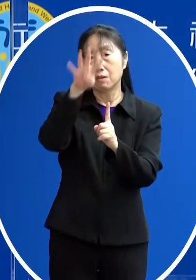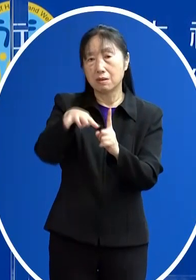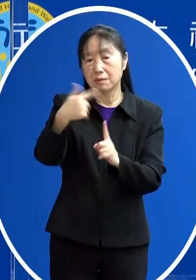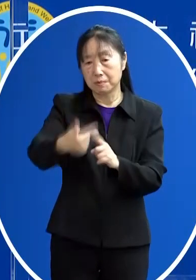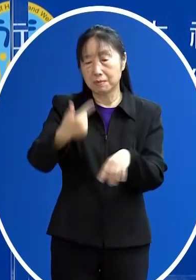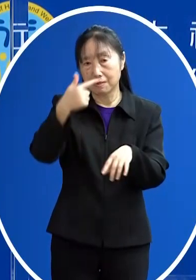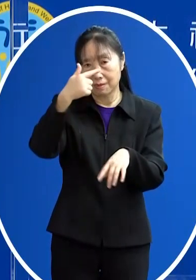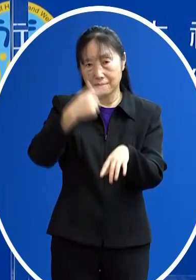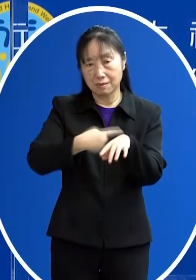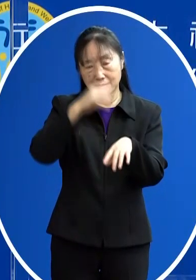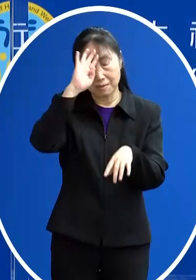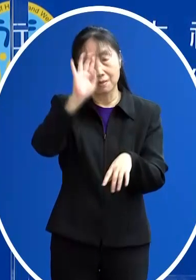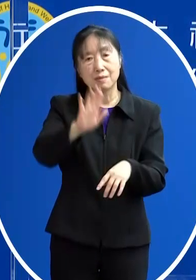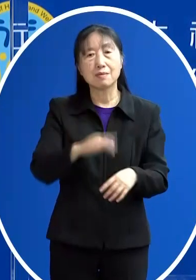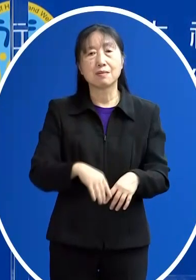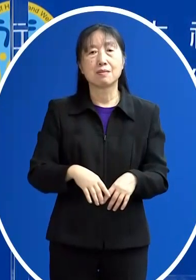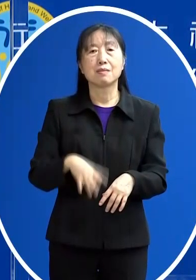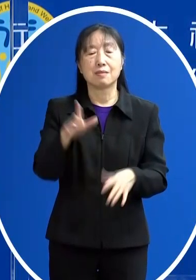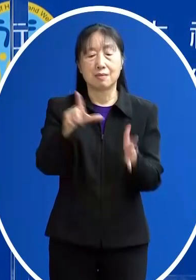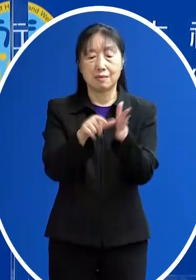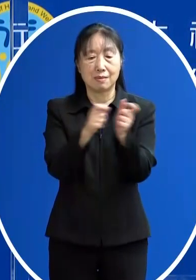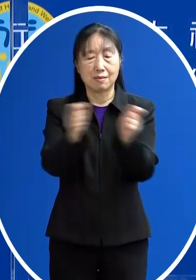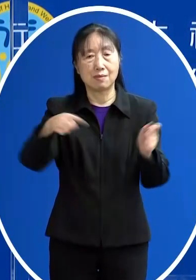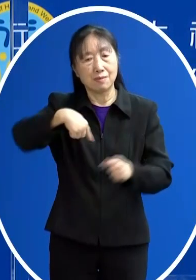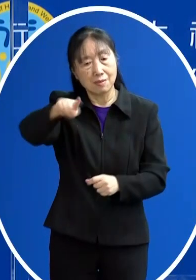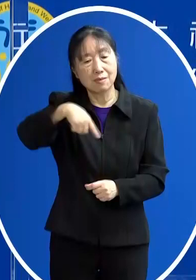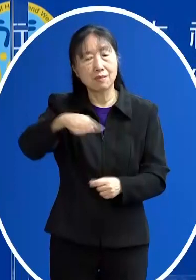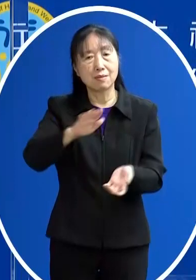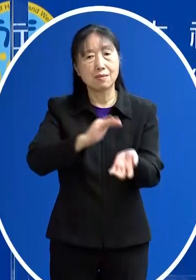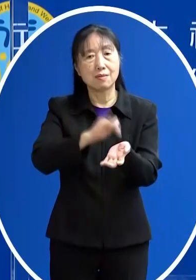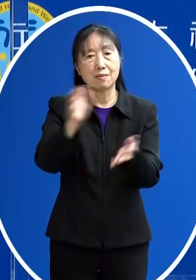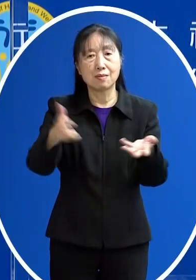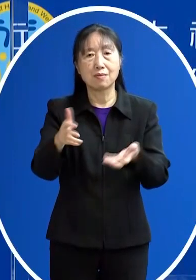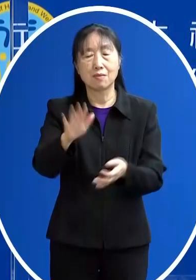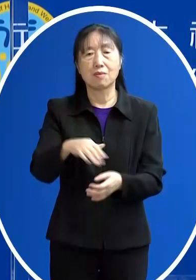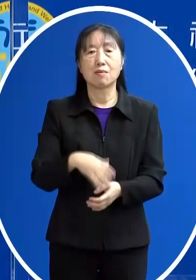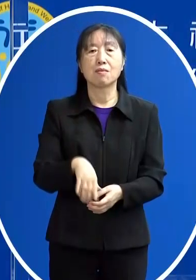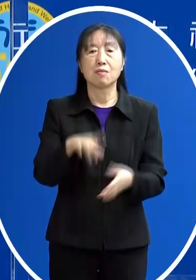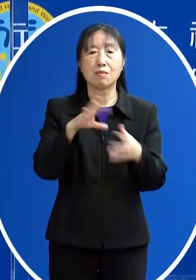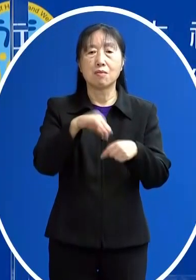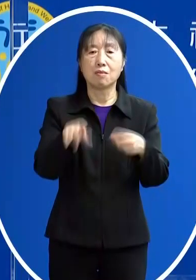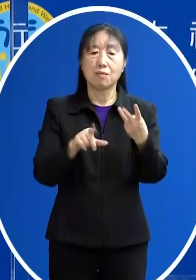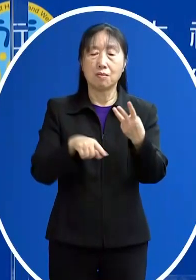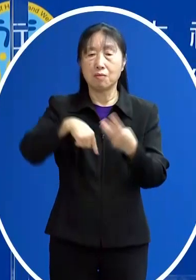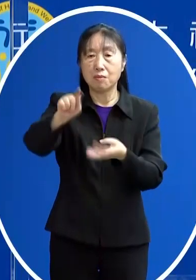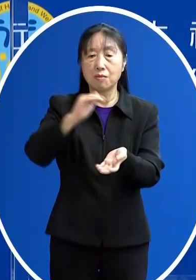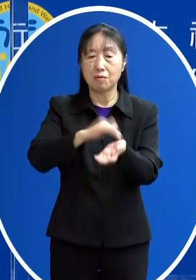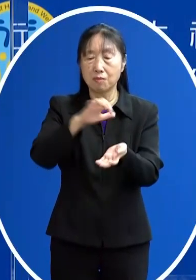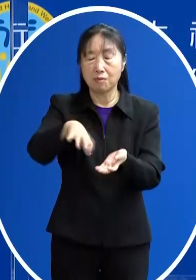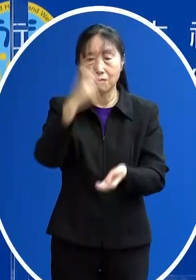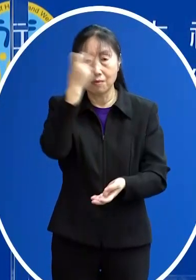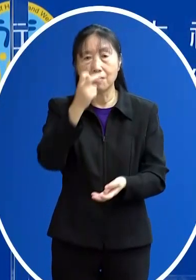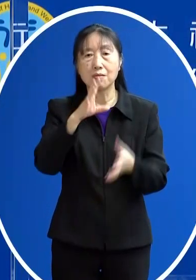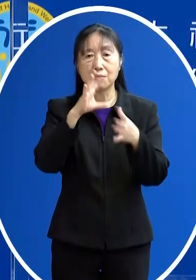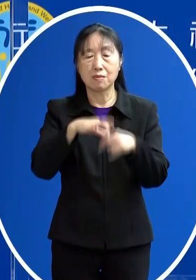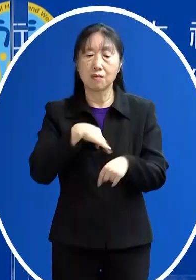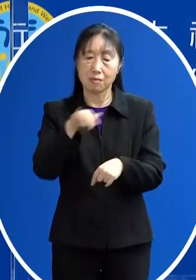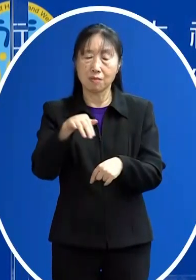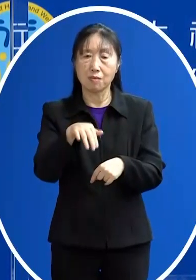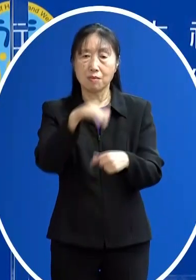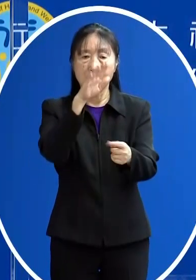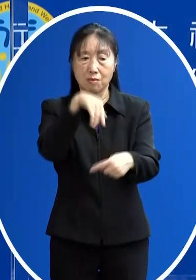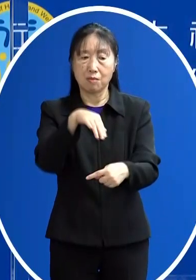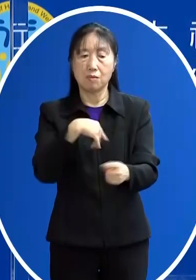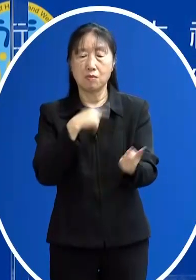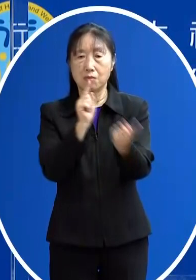的慢性病史，长期在就医复健。那3月就是因为他有复健的这个关系，有在医调当中被框列为接